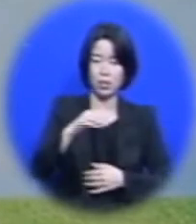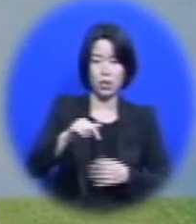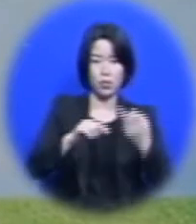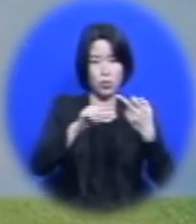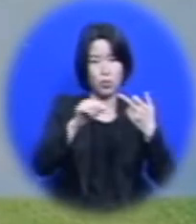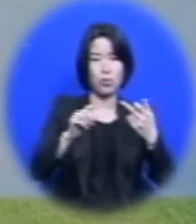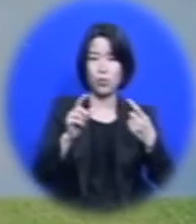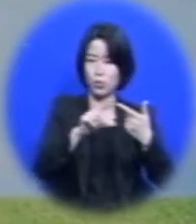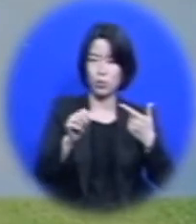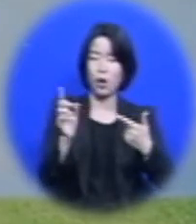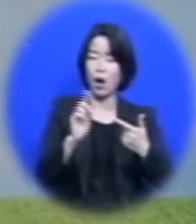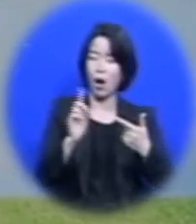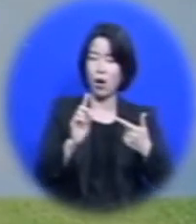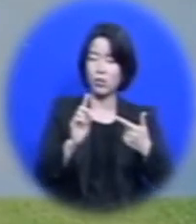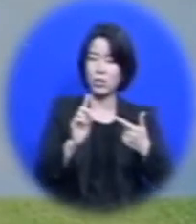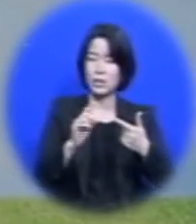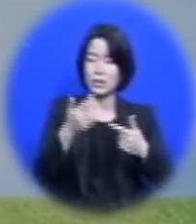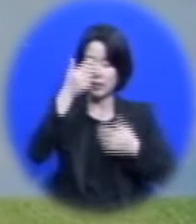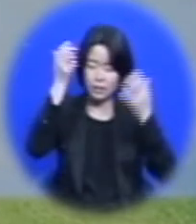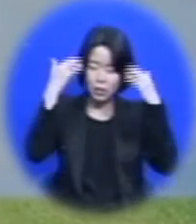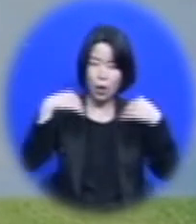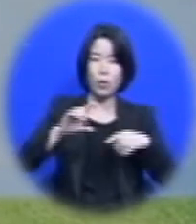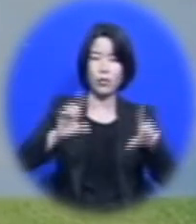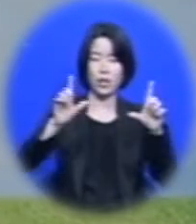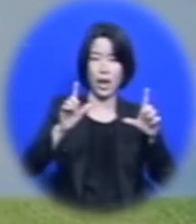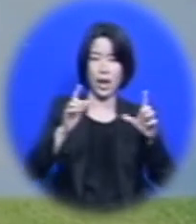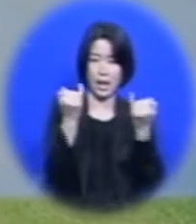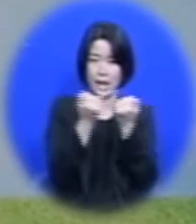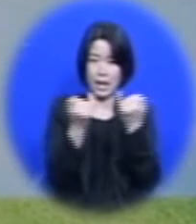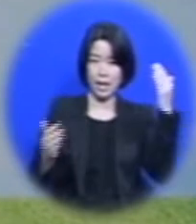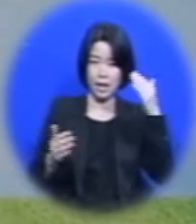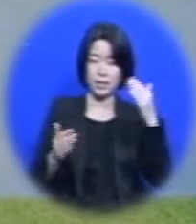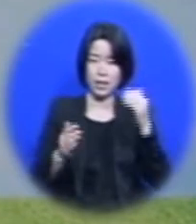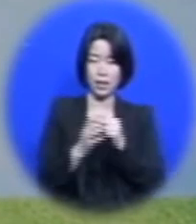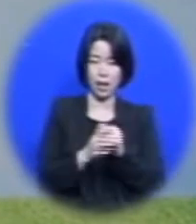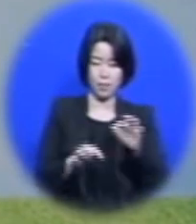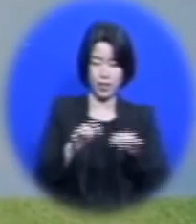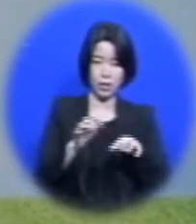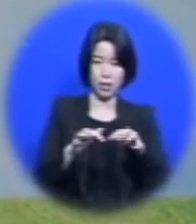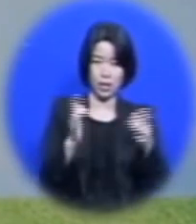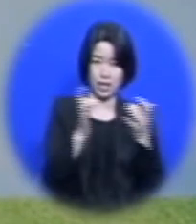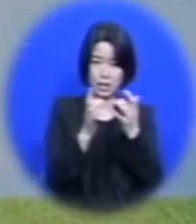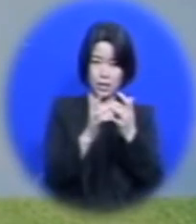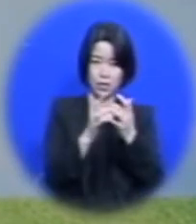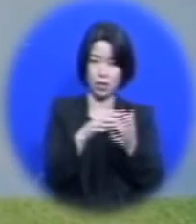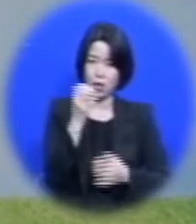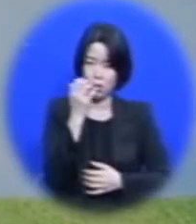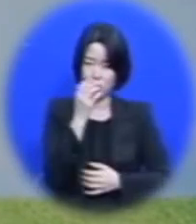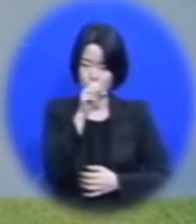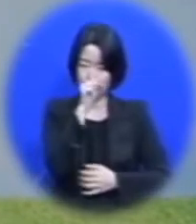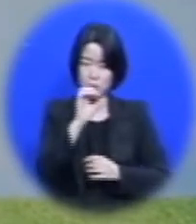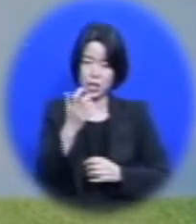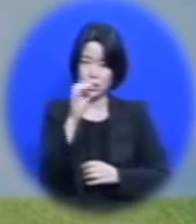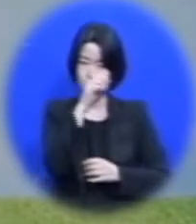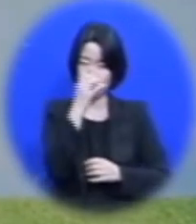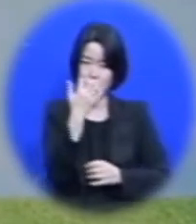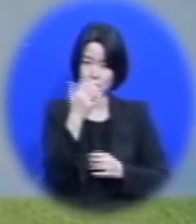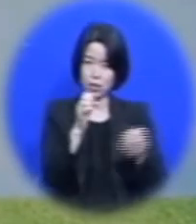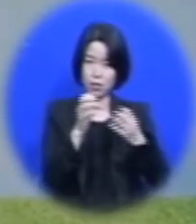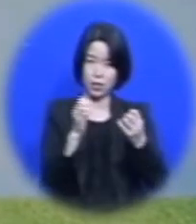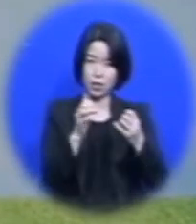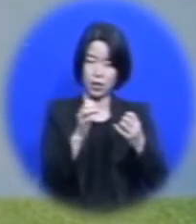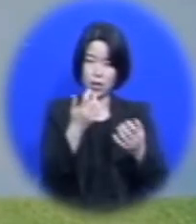날 나는 우리 반 여학생 한 명과 인터넷 채팅으로 부적절한 성적 대화를 주고받다가 성관계를